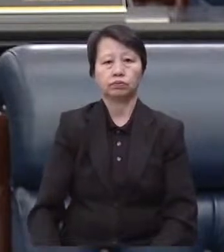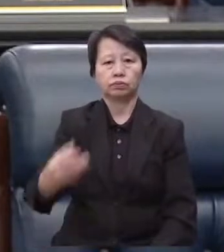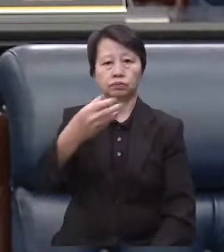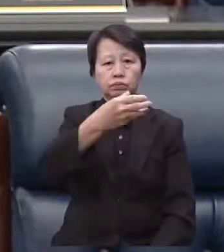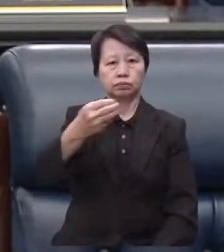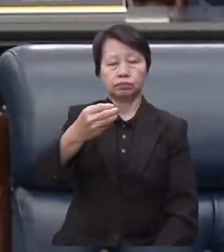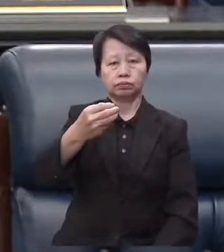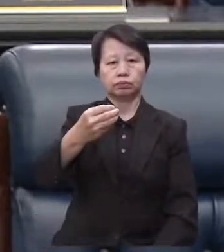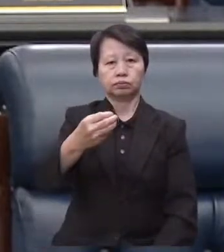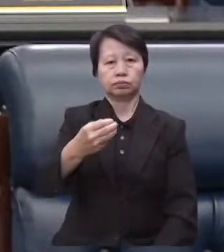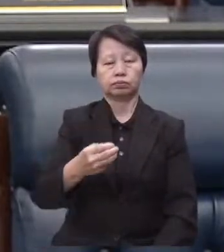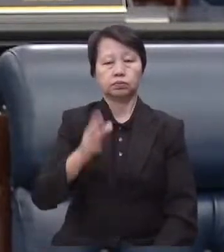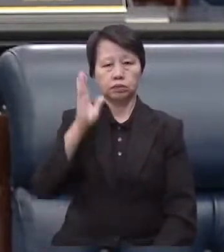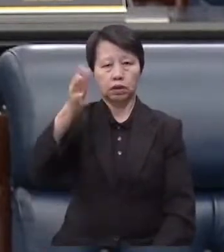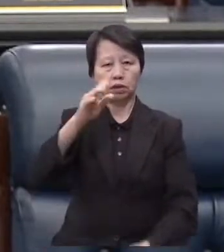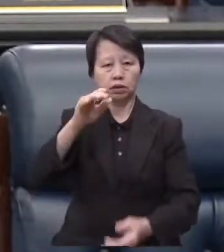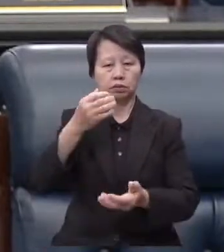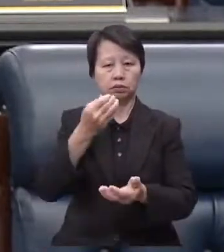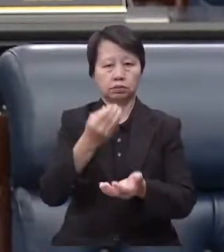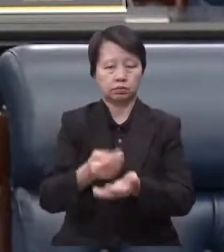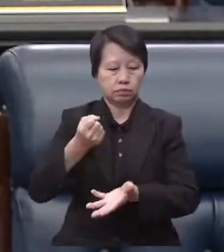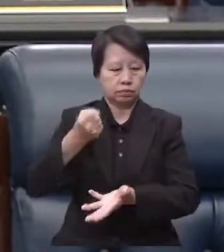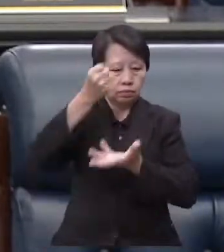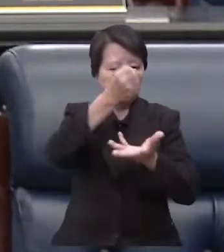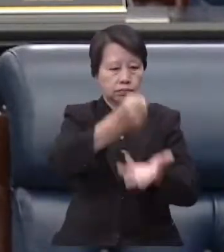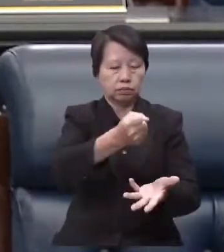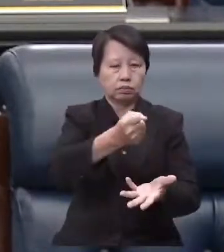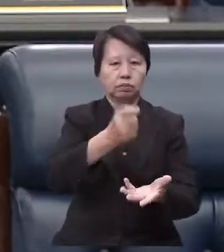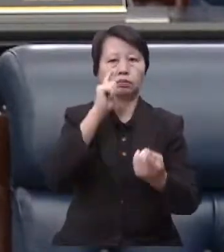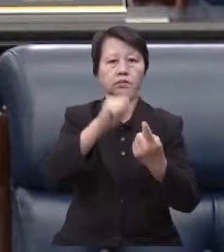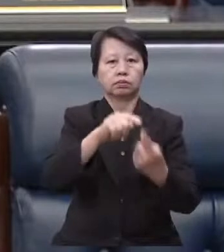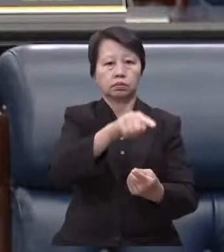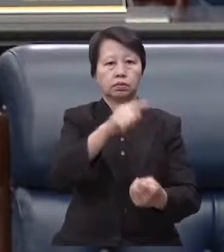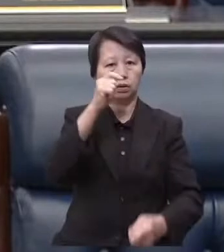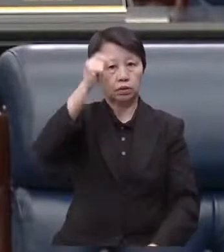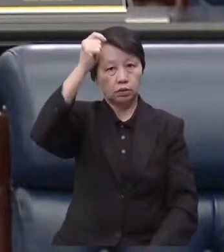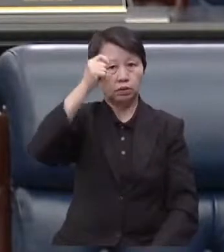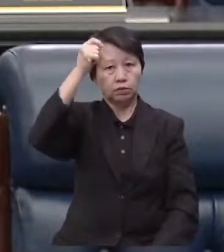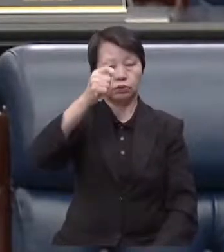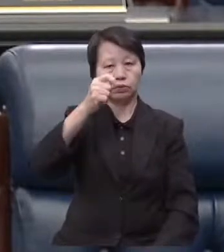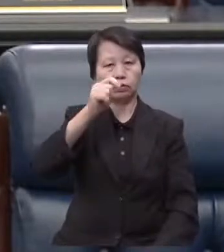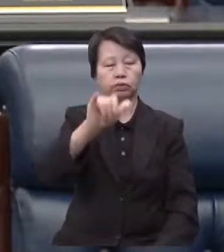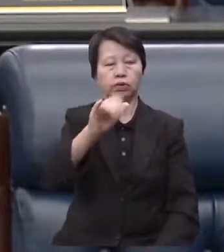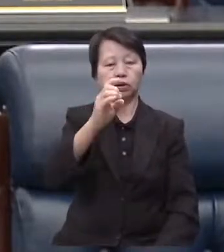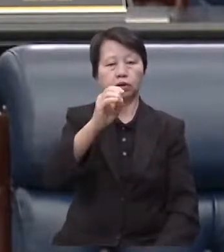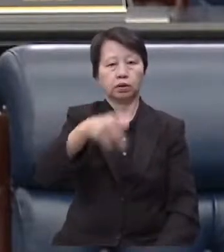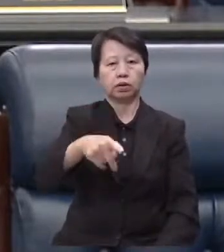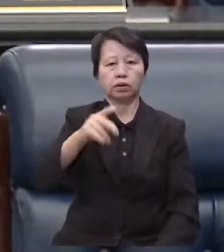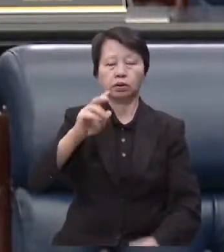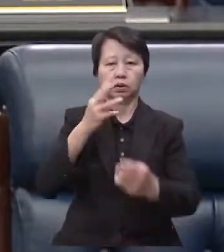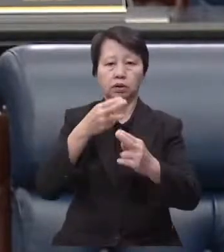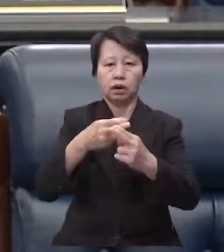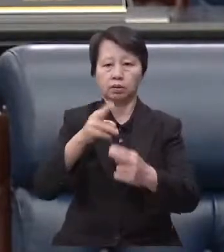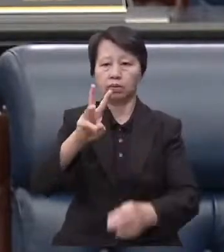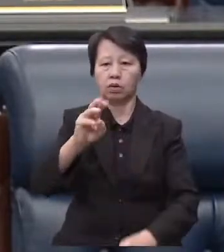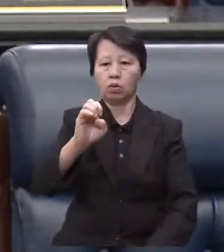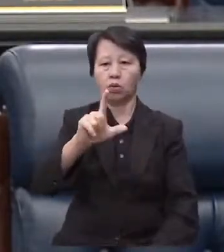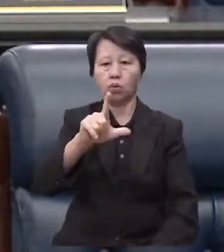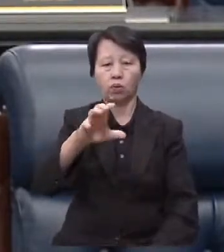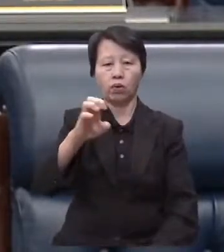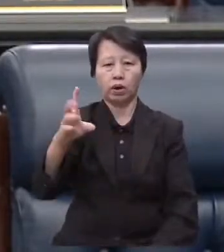Dan ianya akan disampaikan kepada Tuan Yang Terutama Walid Abu